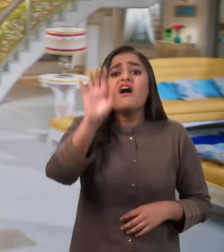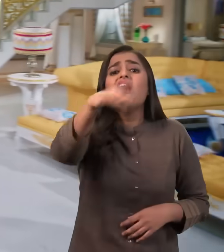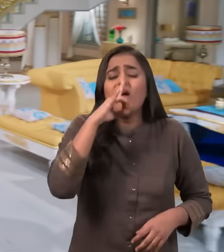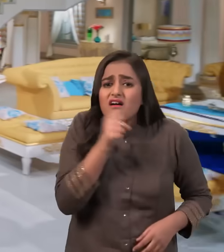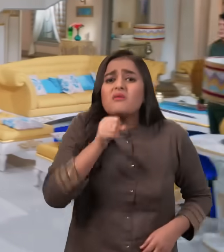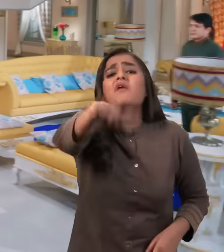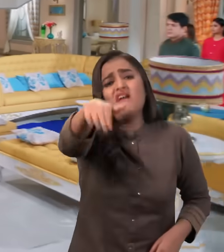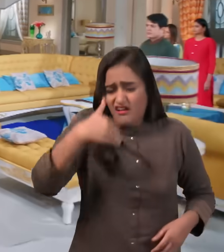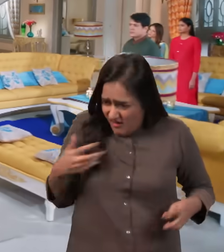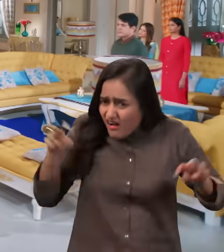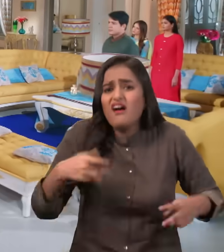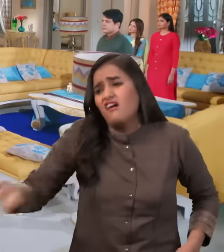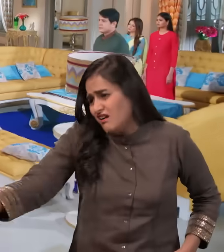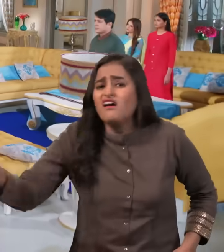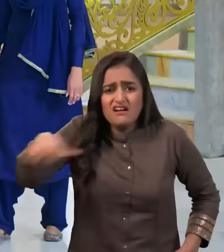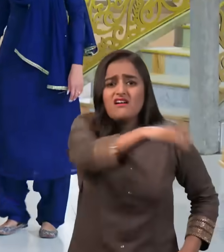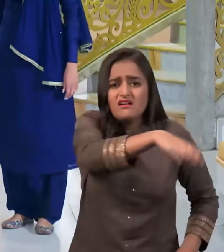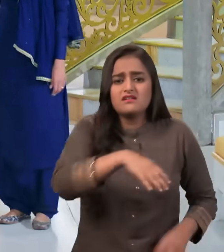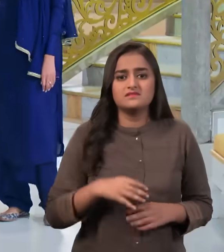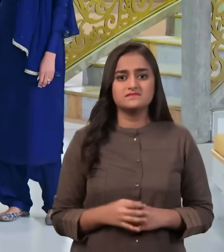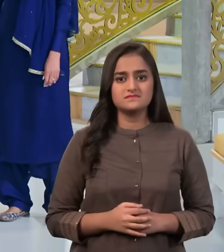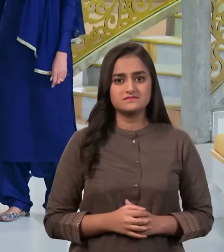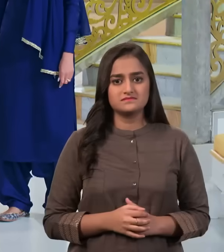प्रीतो छोड़ो मेरे।